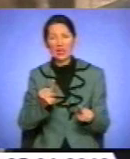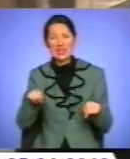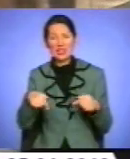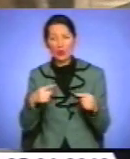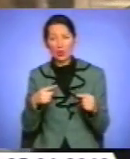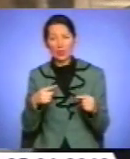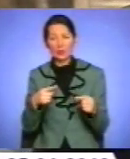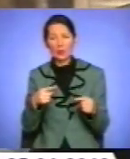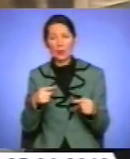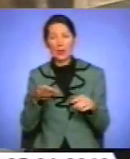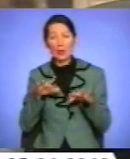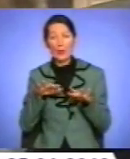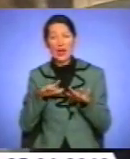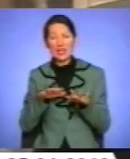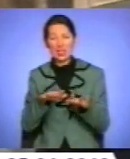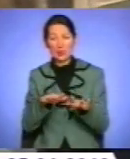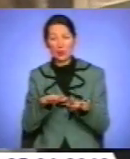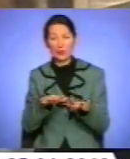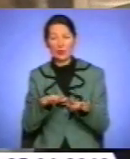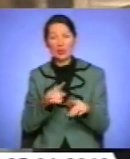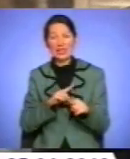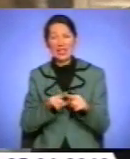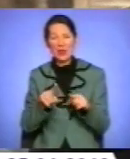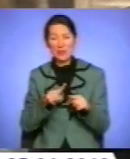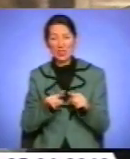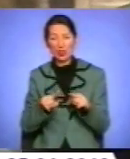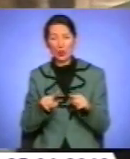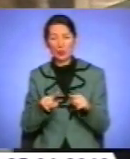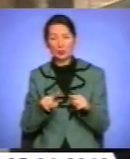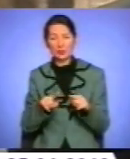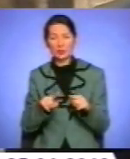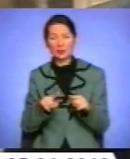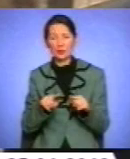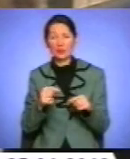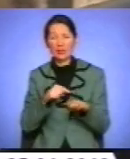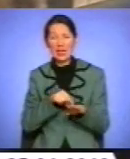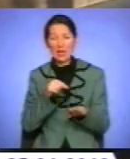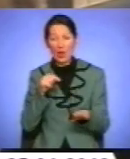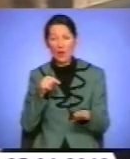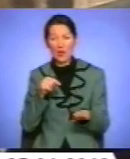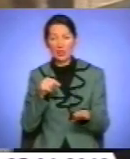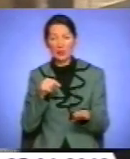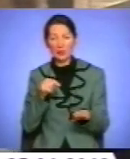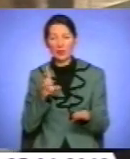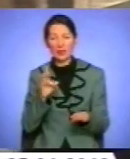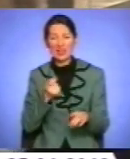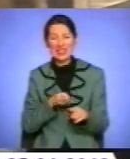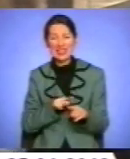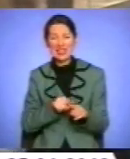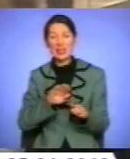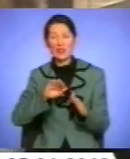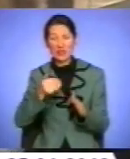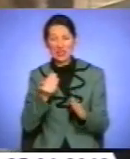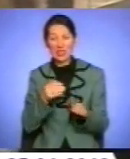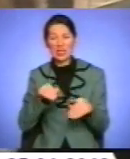створення механізму, динамічного, гнучного механізму реагування на ці виклики